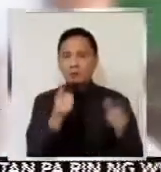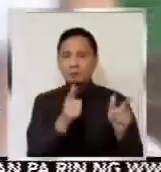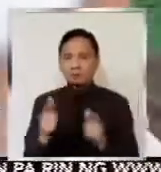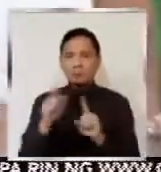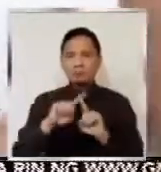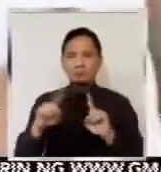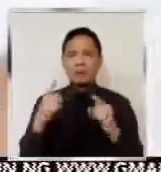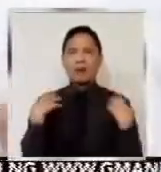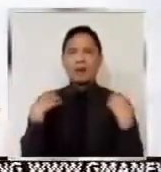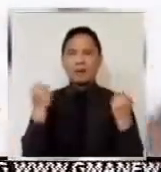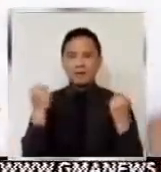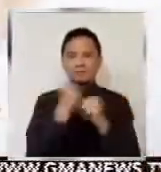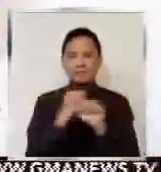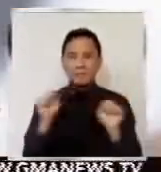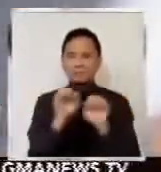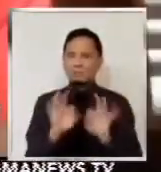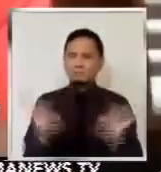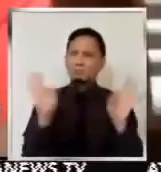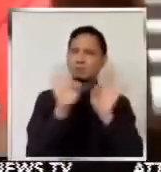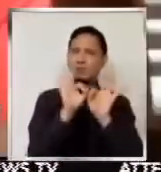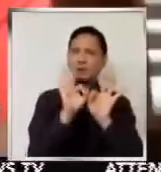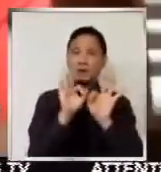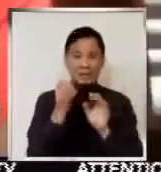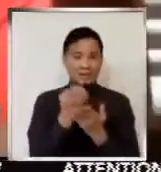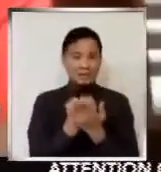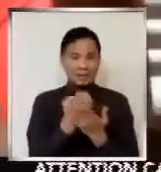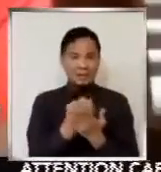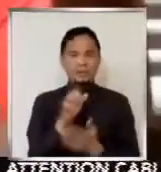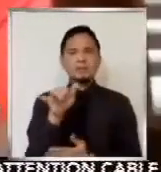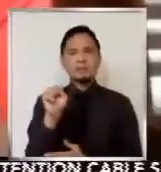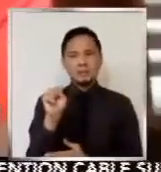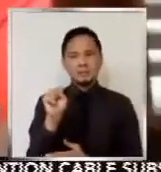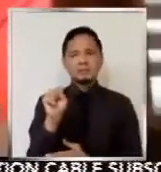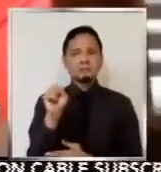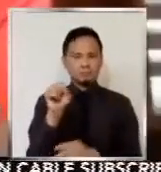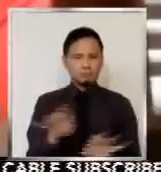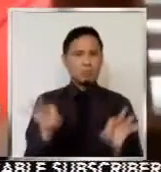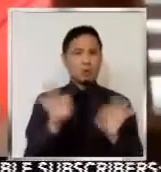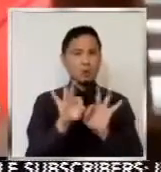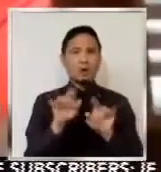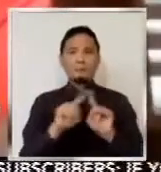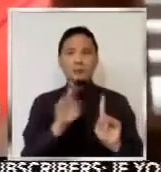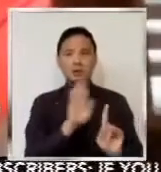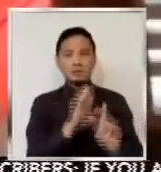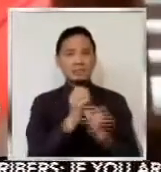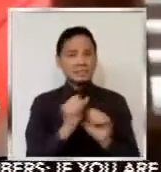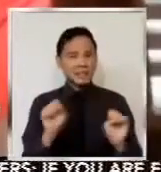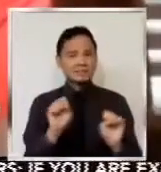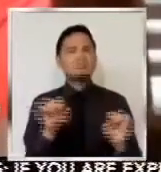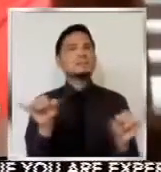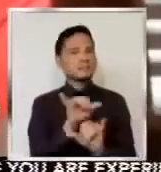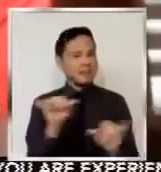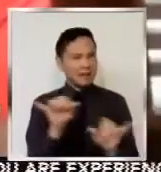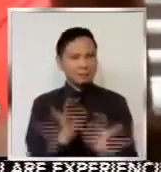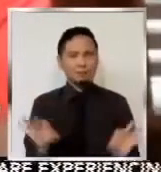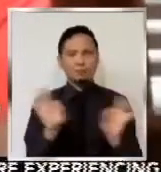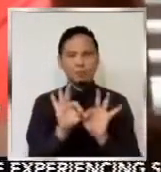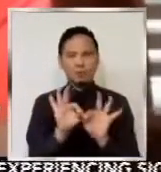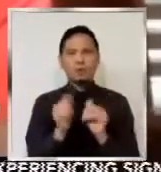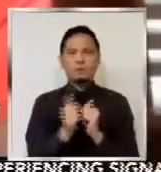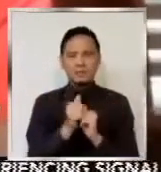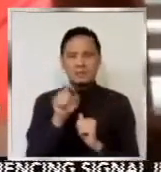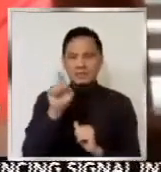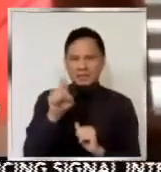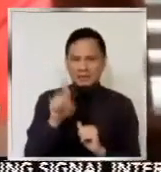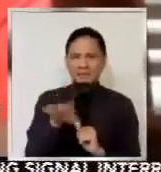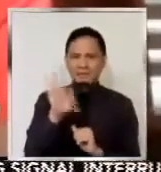Parehong importante po ang ekonomiya at ang kaligtasan ng ating mga mamamayan. Kaya kinakailangan makahanap tayo na sa maayos na balanse